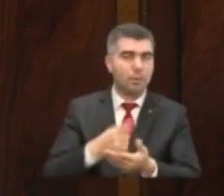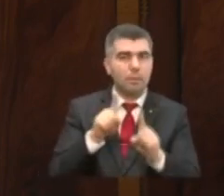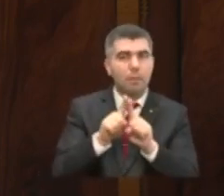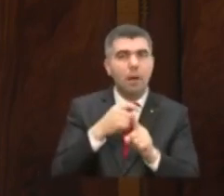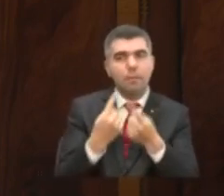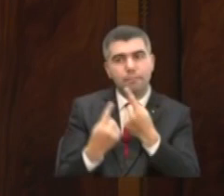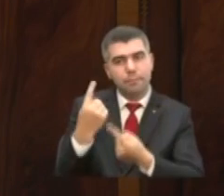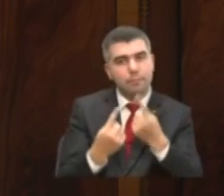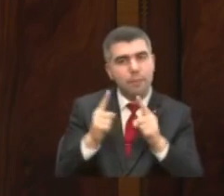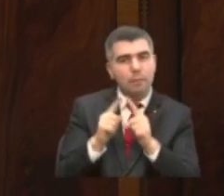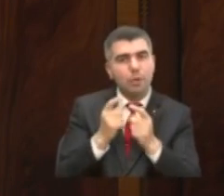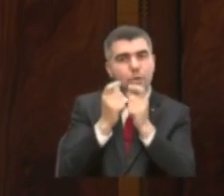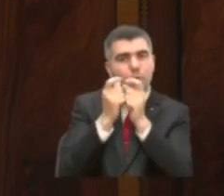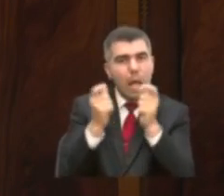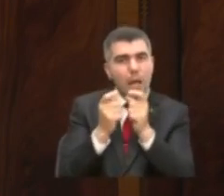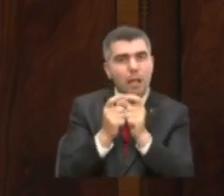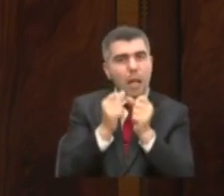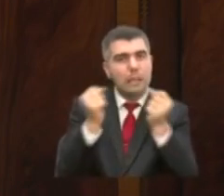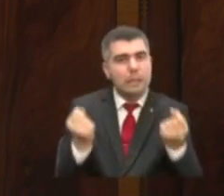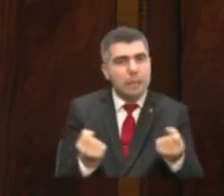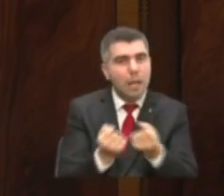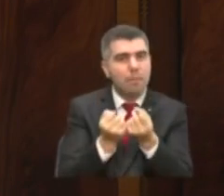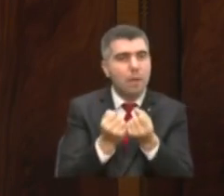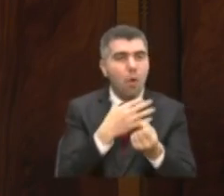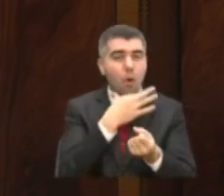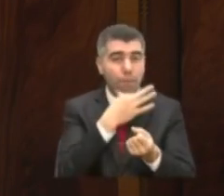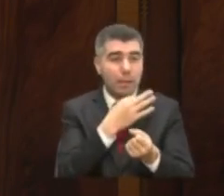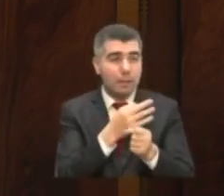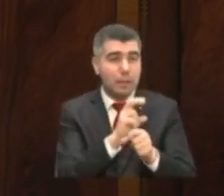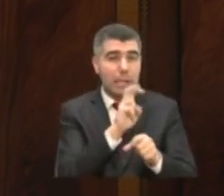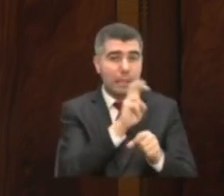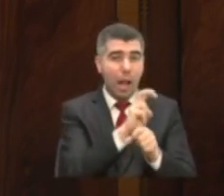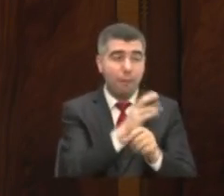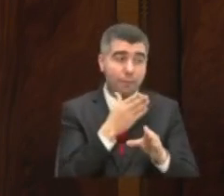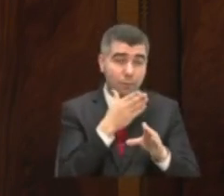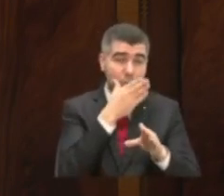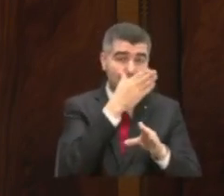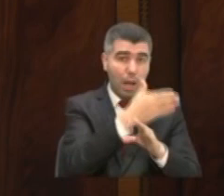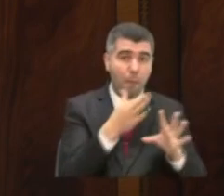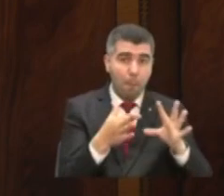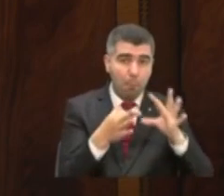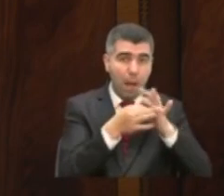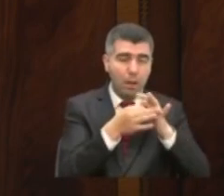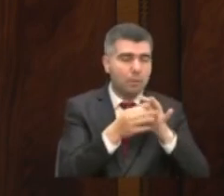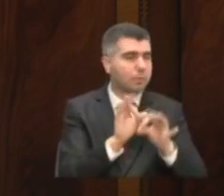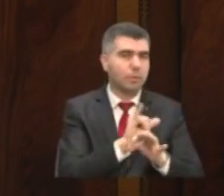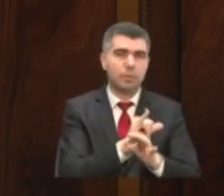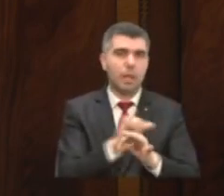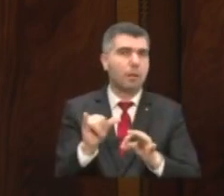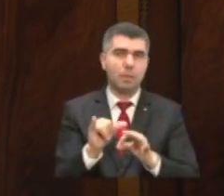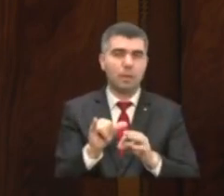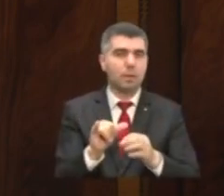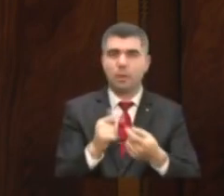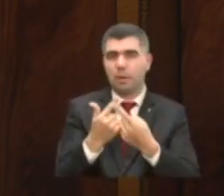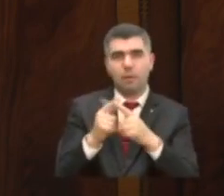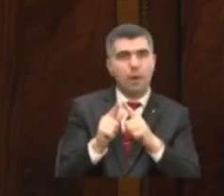القدرات الذاتية للمقاولات في مجال التنمية وصعوبة الحصول على التمويل الكافي لمشاريعها وعدم قدرتها